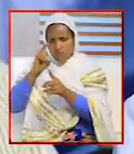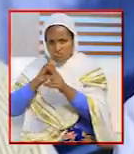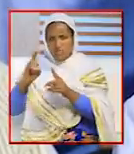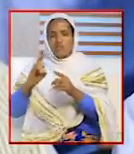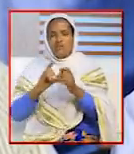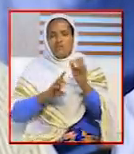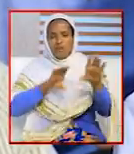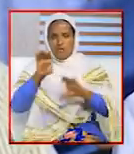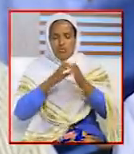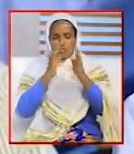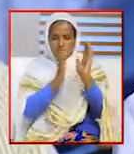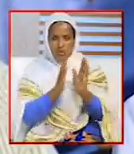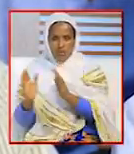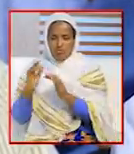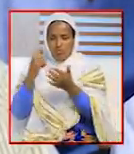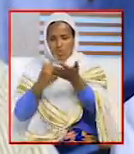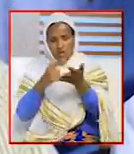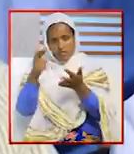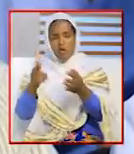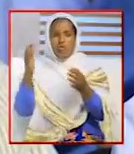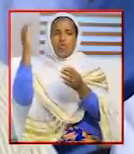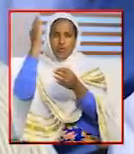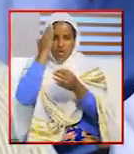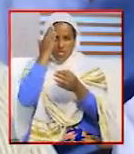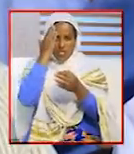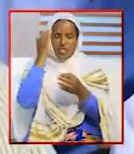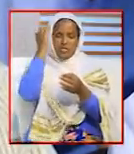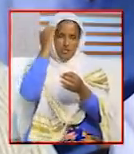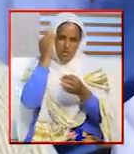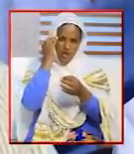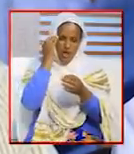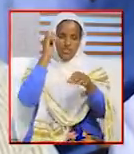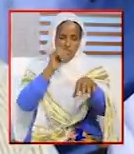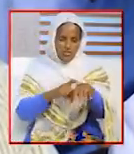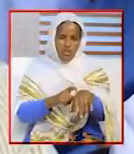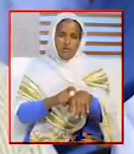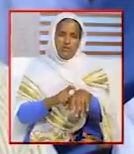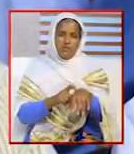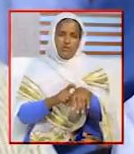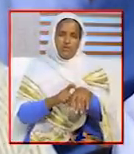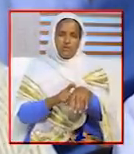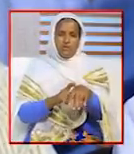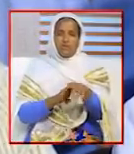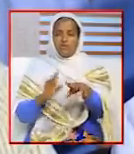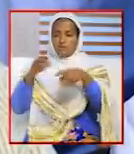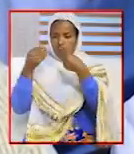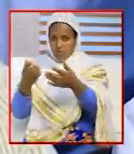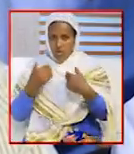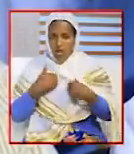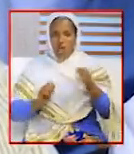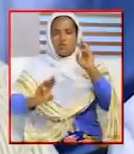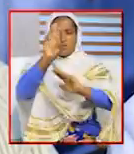ተቀኝቶ ስል ለዛ እውቀትን ህሊናን ጊዜን